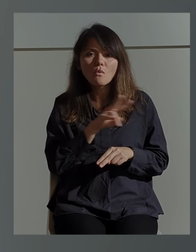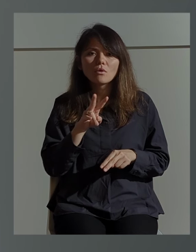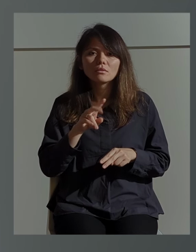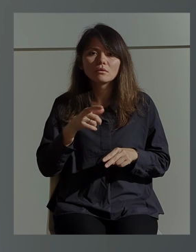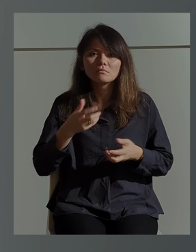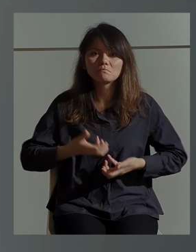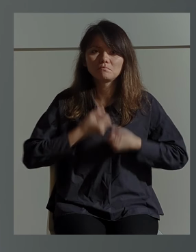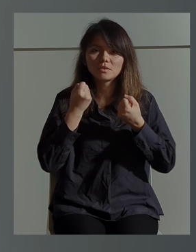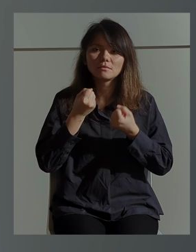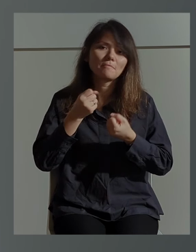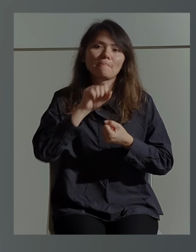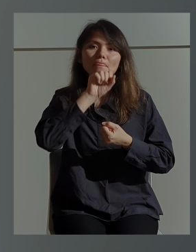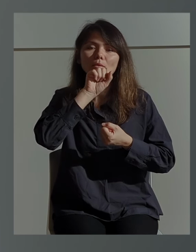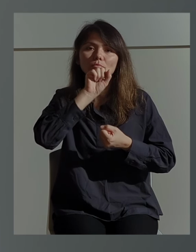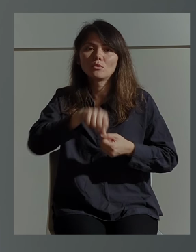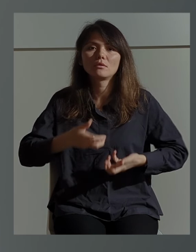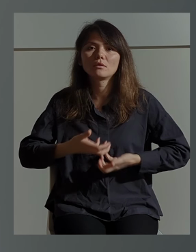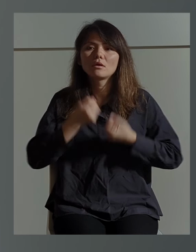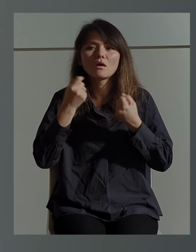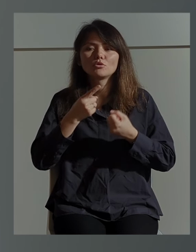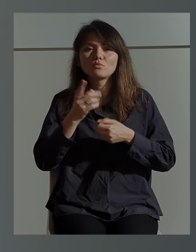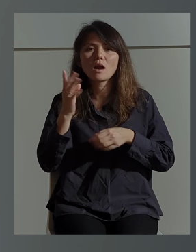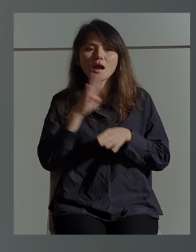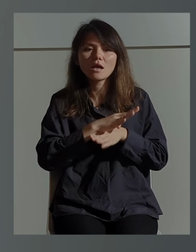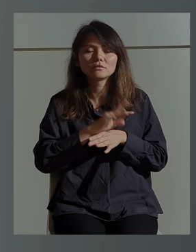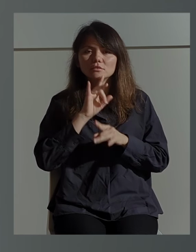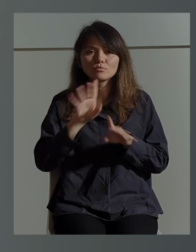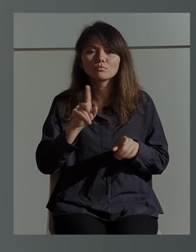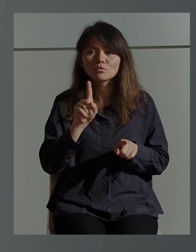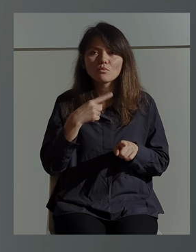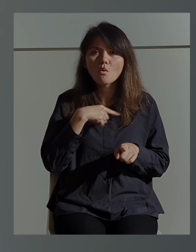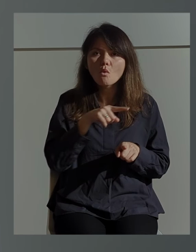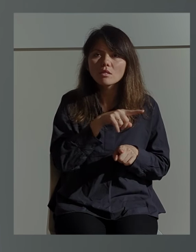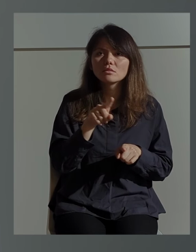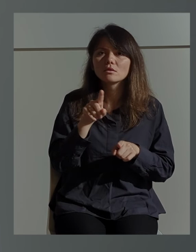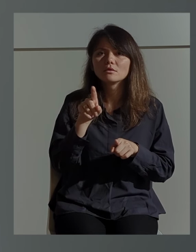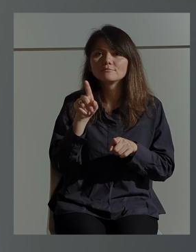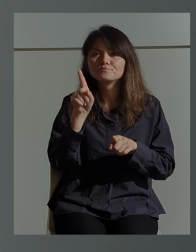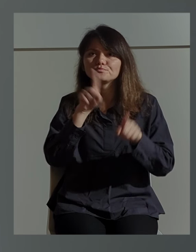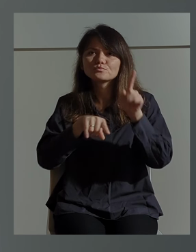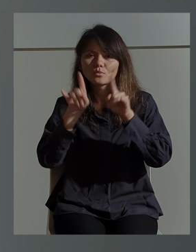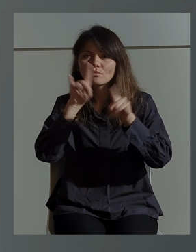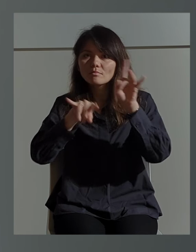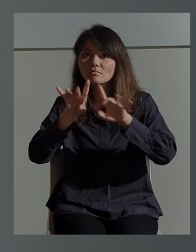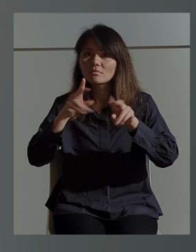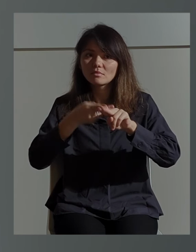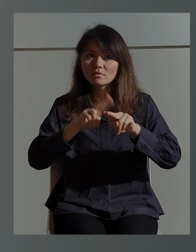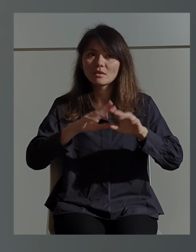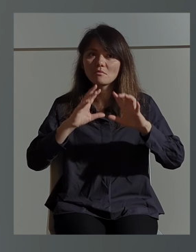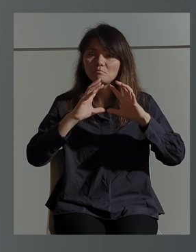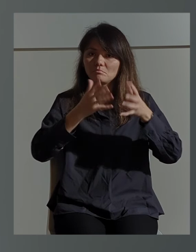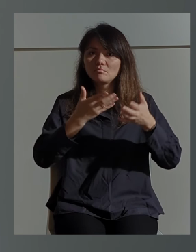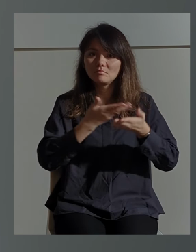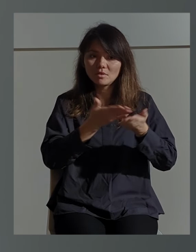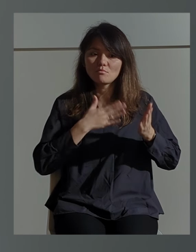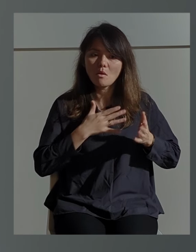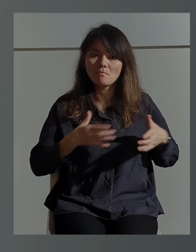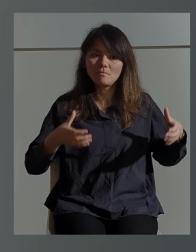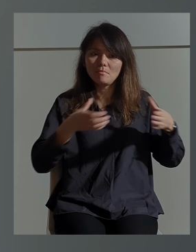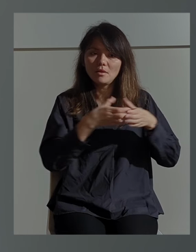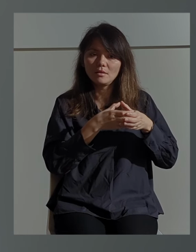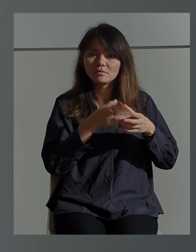спасение его в конце концов не казнят потому что он убеждает в суд в том что скажем так та картина мира которая присутствует в этом племени